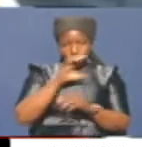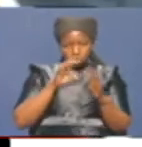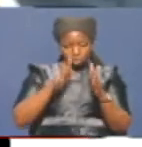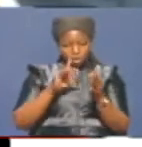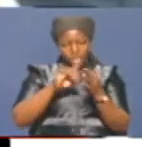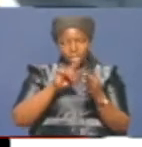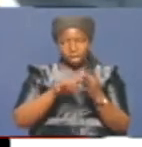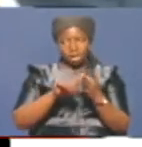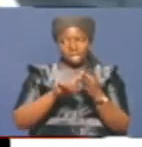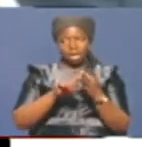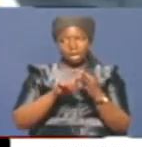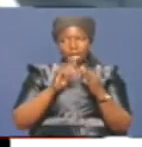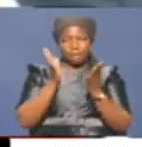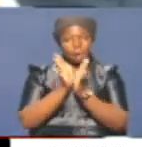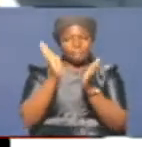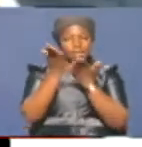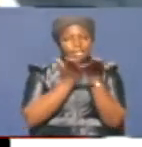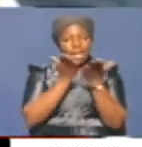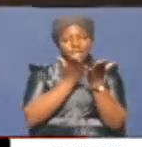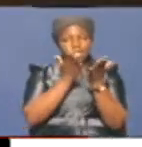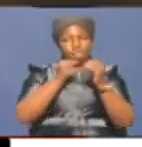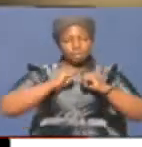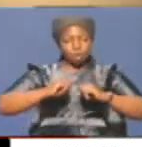Francis Muthaura katika mahakama ya ICC.